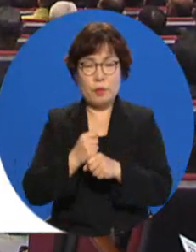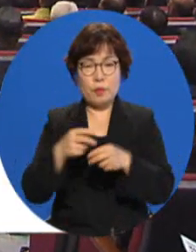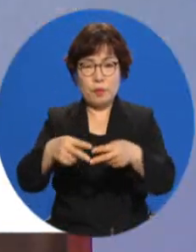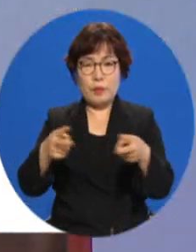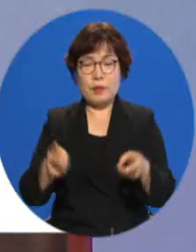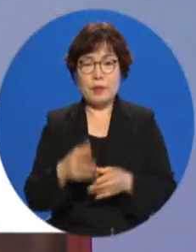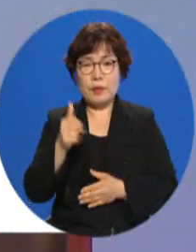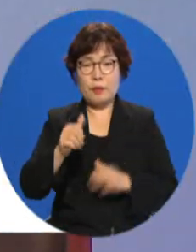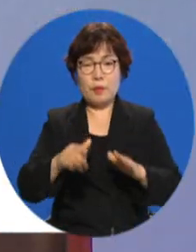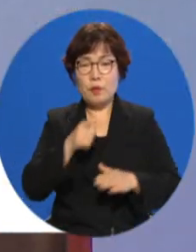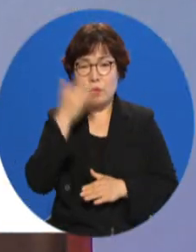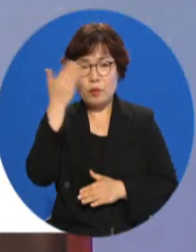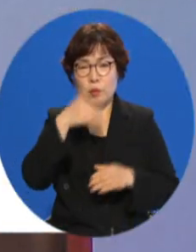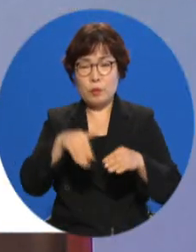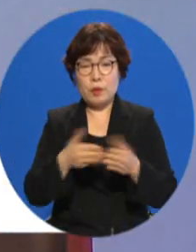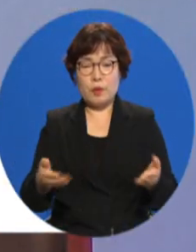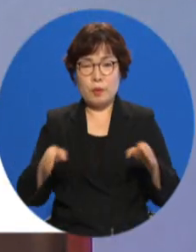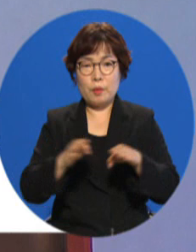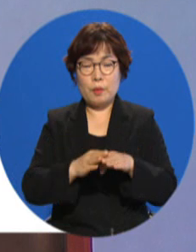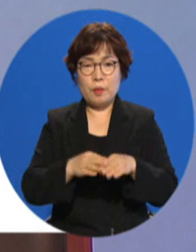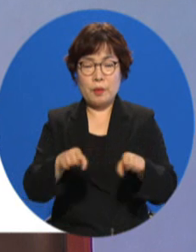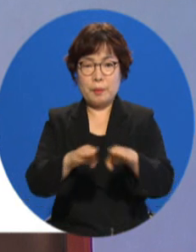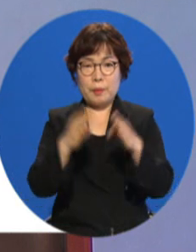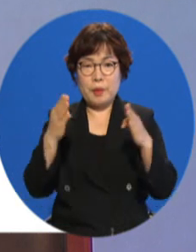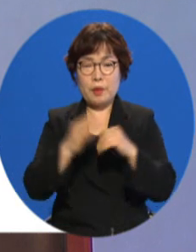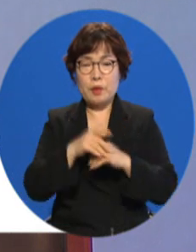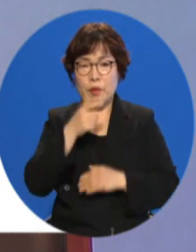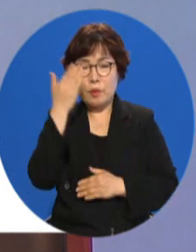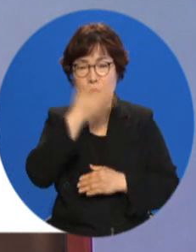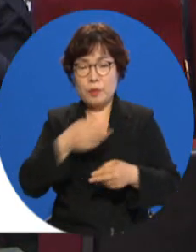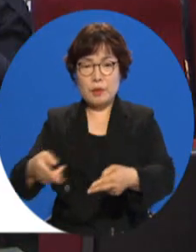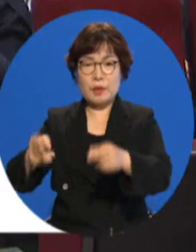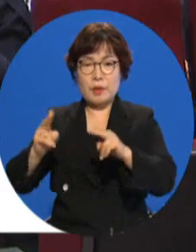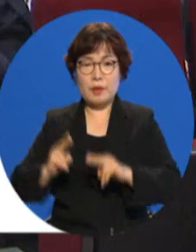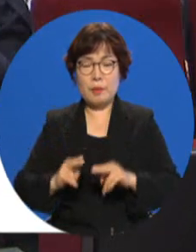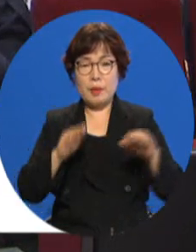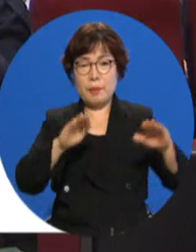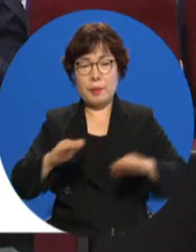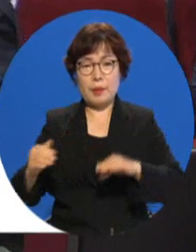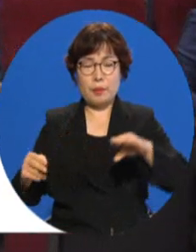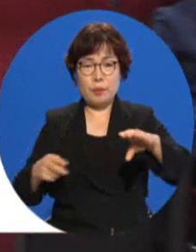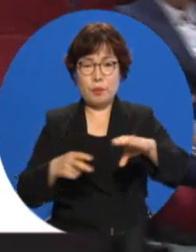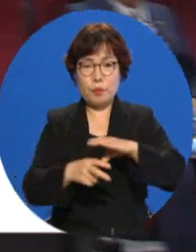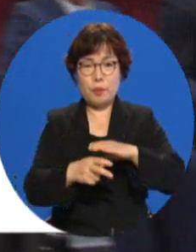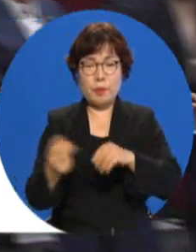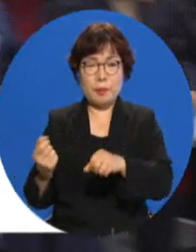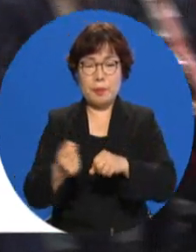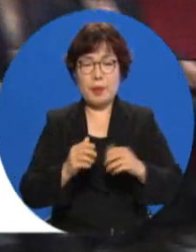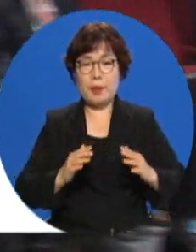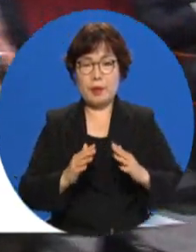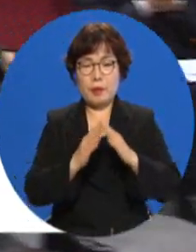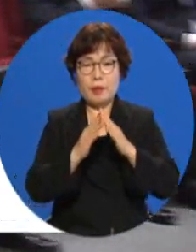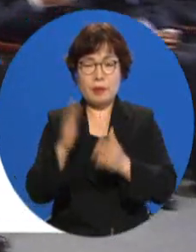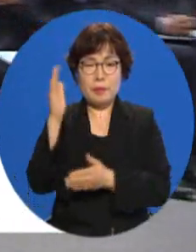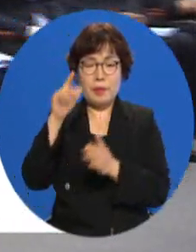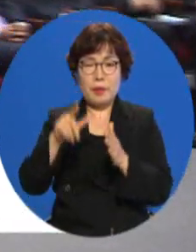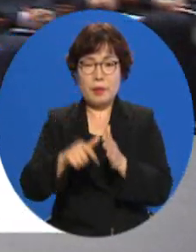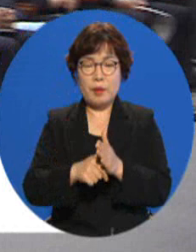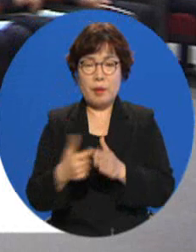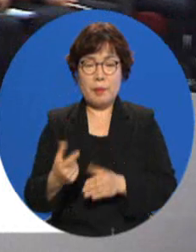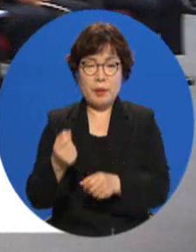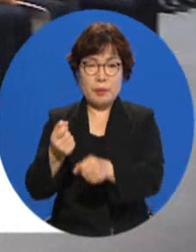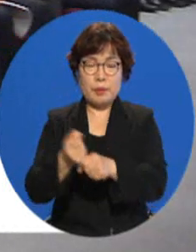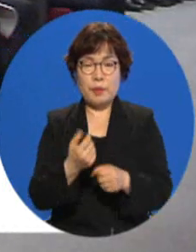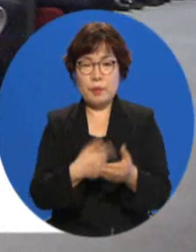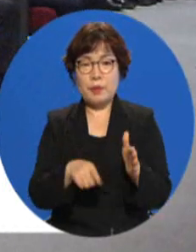실장은 오늘 여수 문화홀에서 열린 여수 남해 해저터널 조기 추진 대토론회에서 이같이 말하고 사업이 조기에 착수할 수